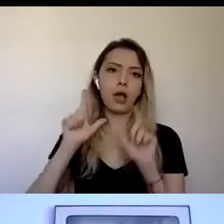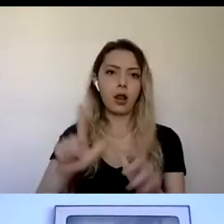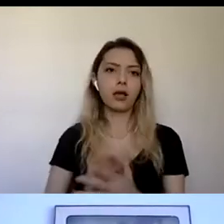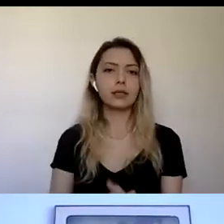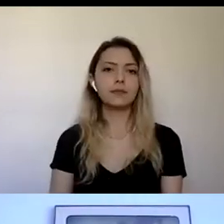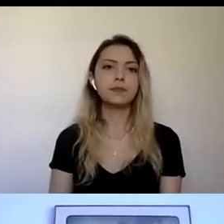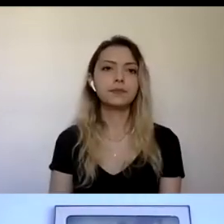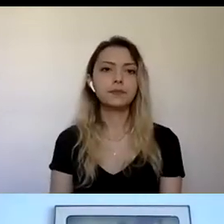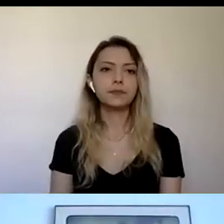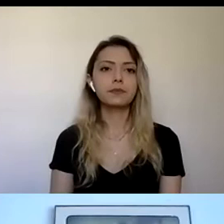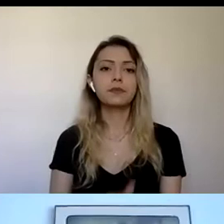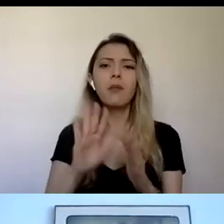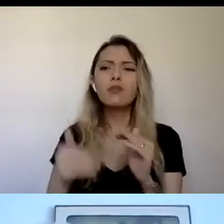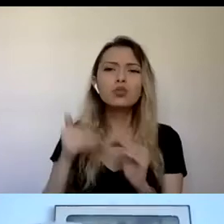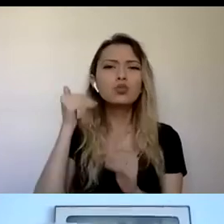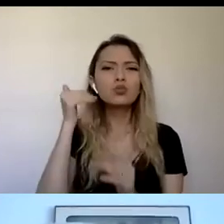demek. Ama onun dışında